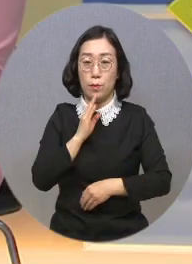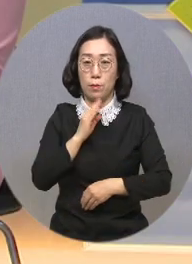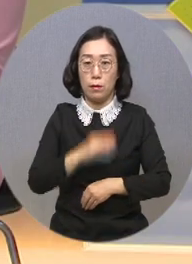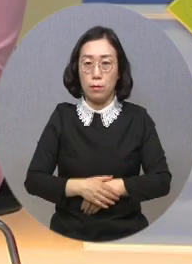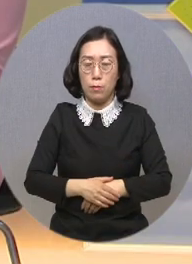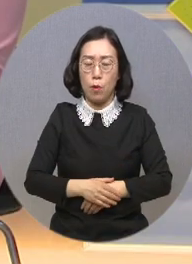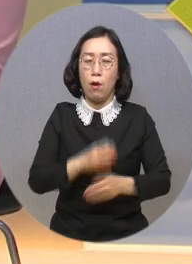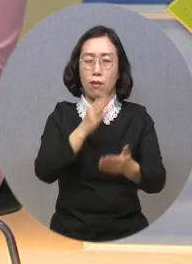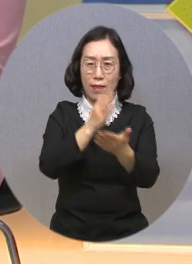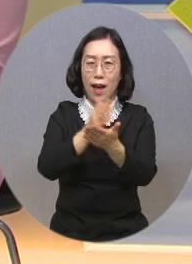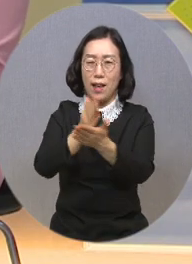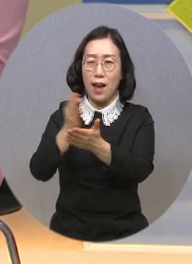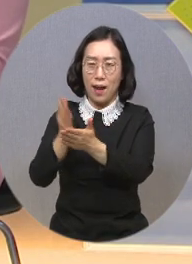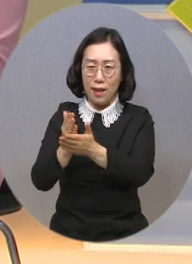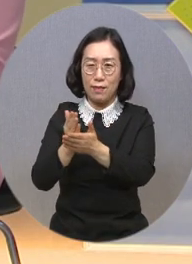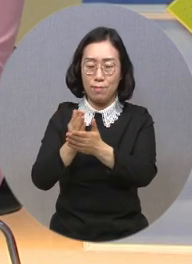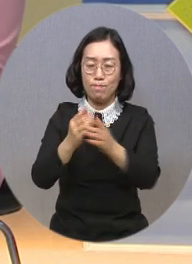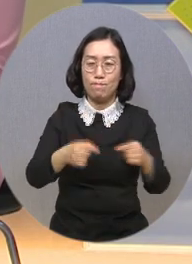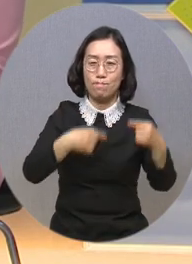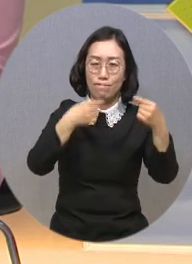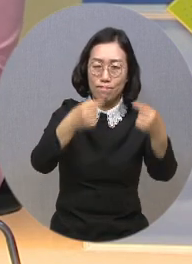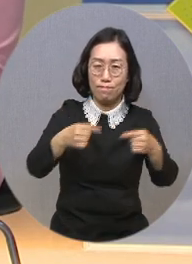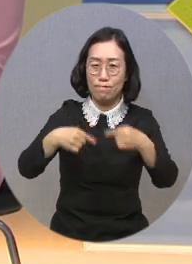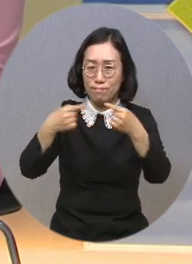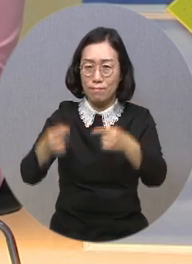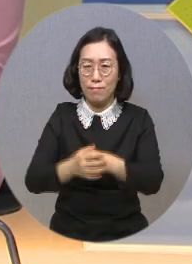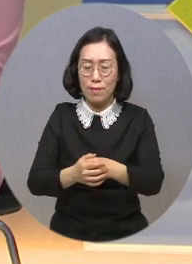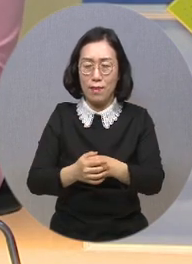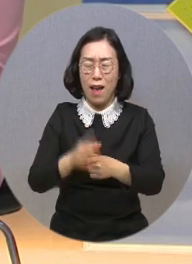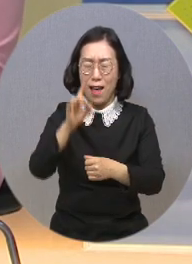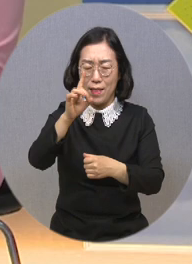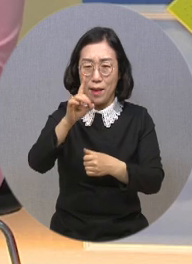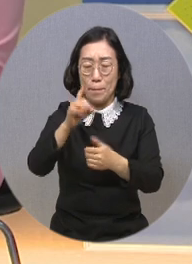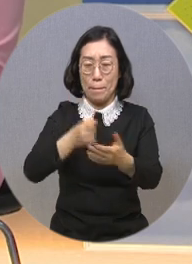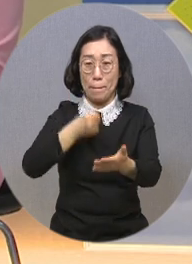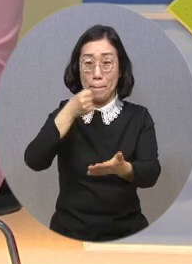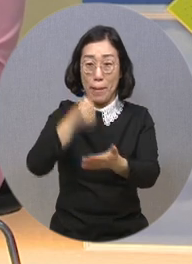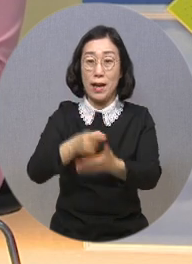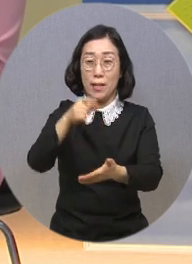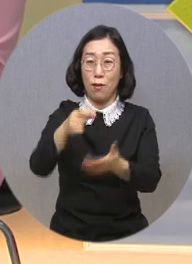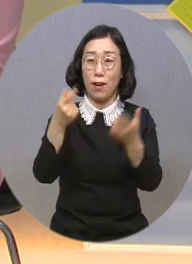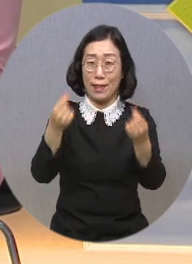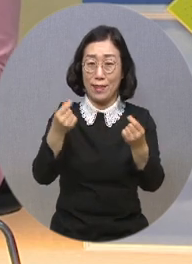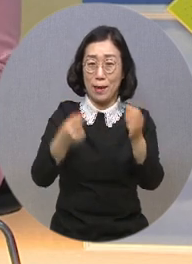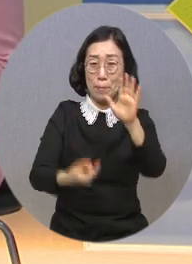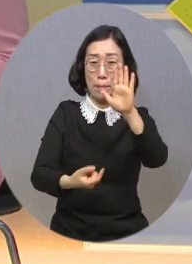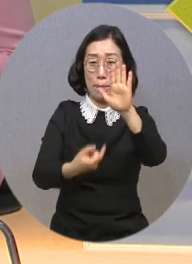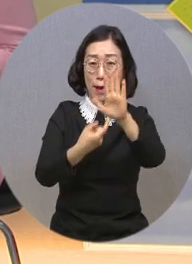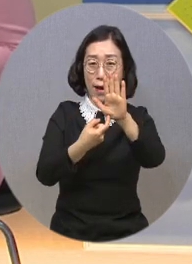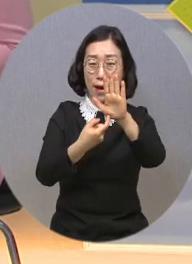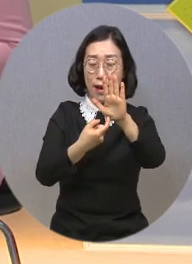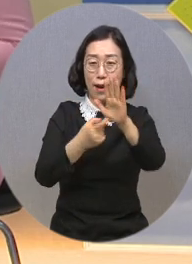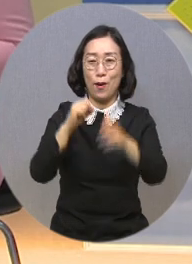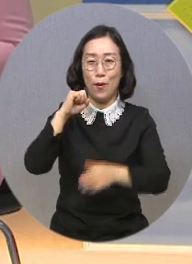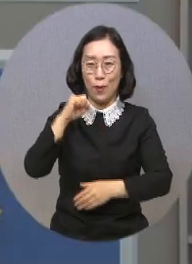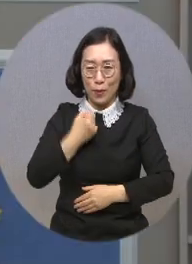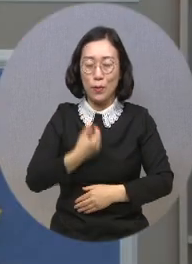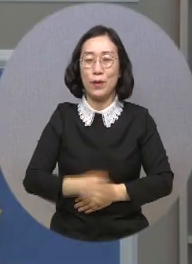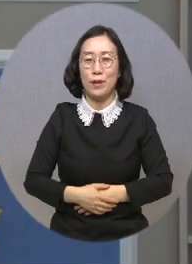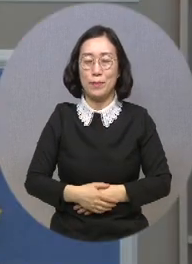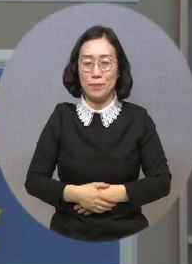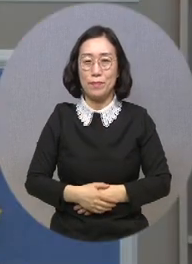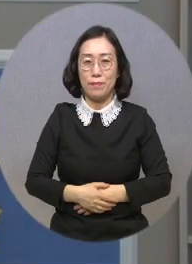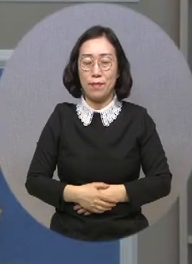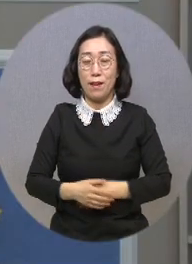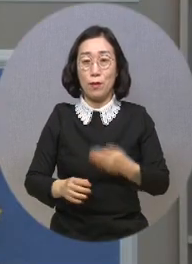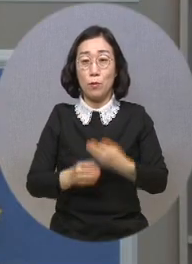다양한 봉사를 하고 있어서 네. 딱히 이겁니다란 말을 하기는 좀 곤란합니다. 제가. 아, 그래요? 네. 그럼 제가 우리 이향수